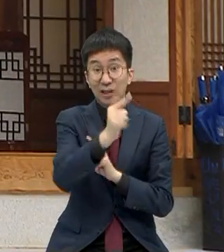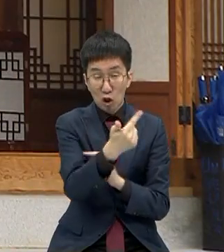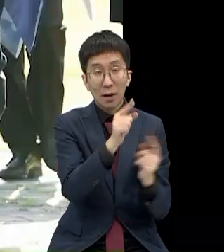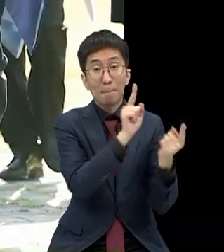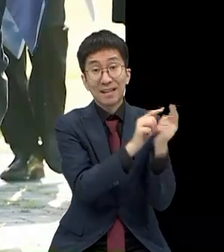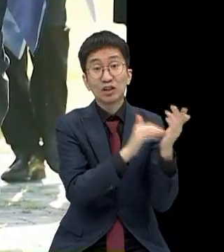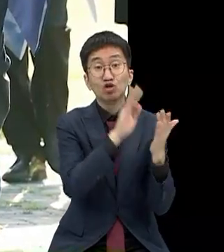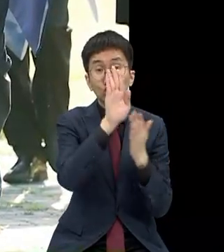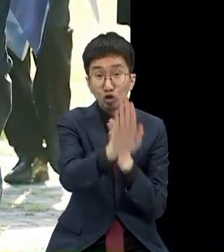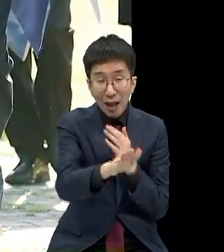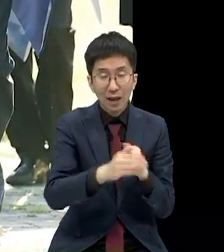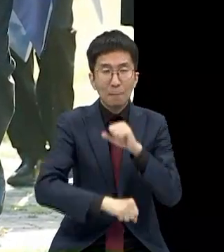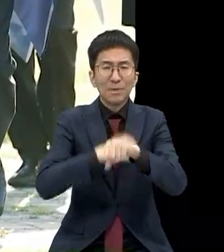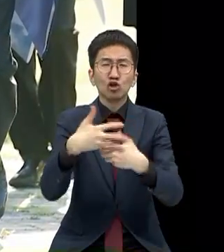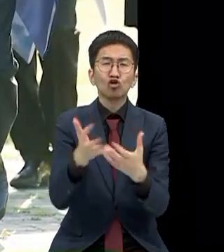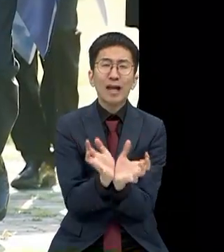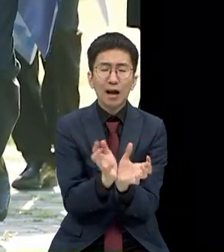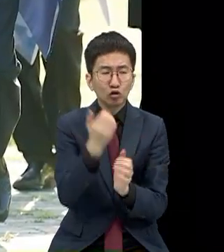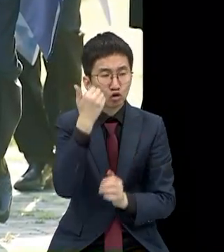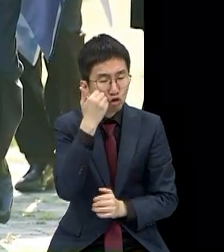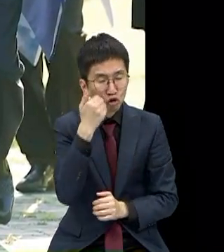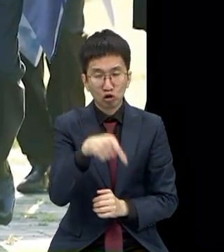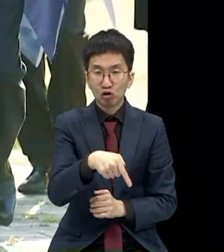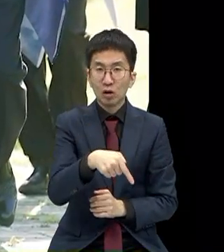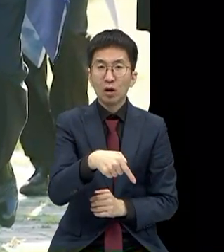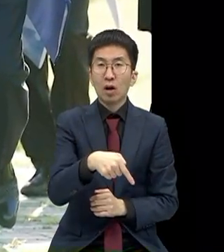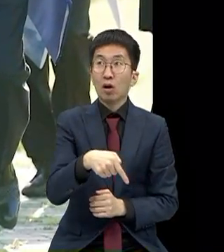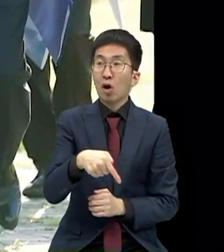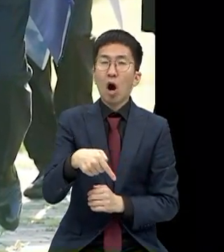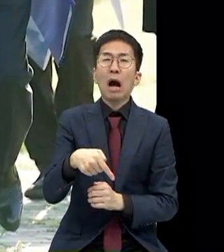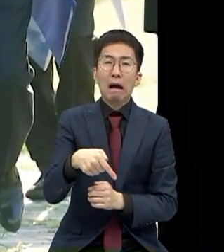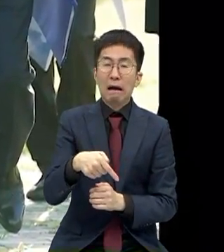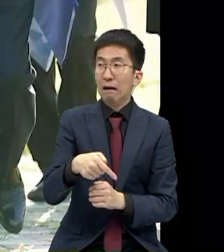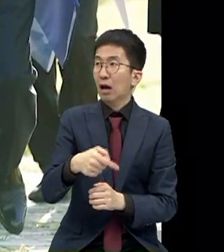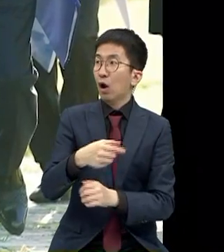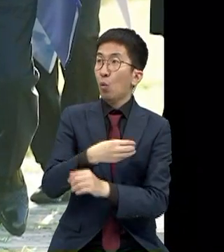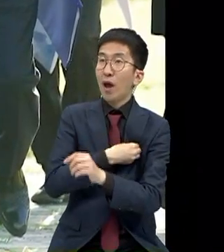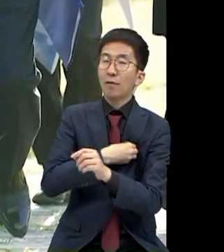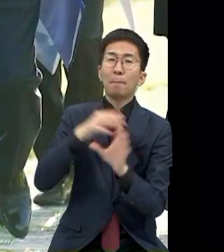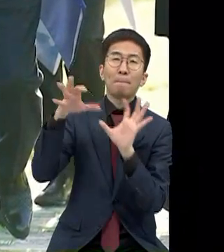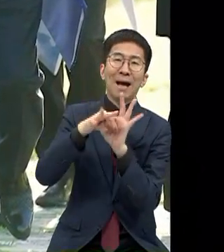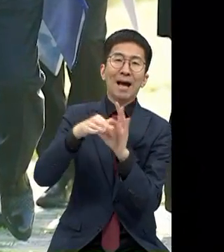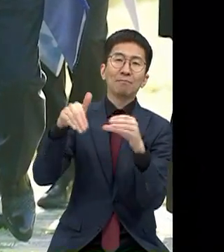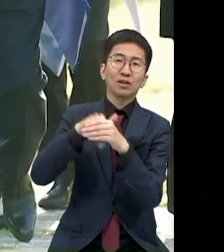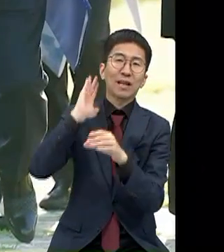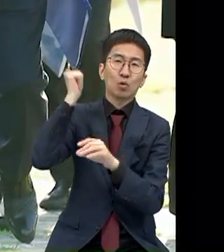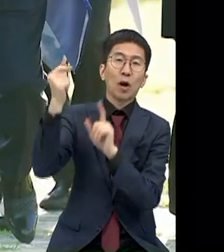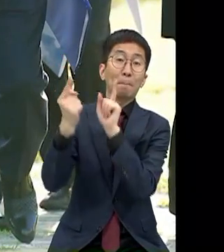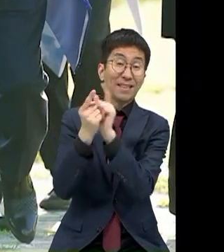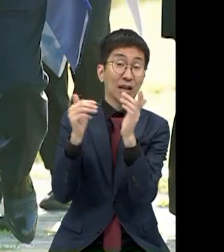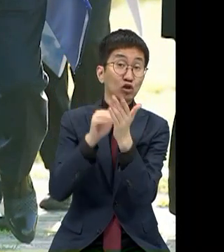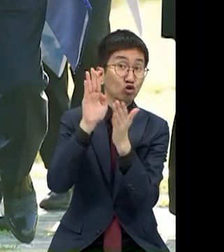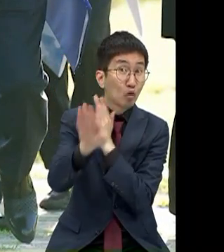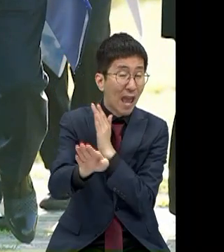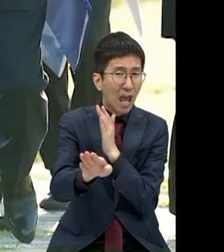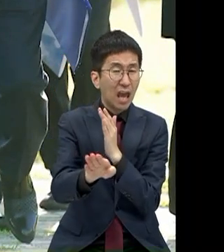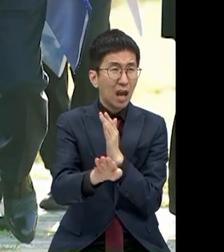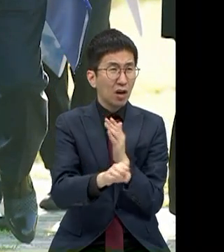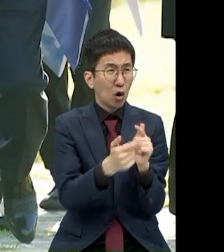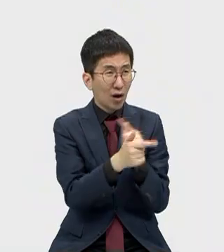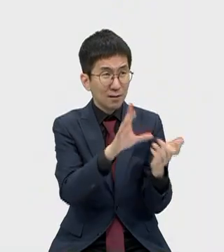이후 민주당 당적을 가진 대통령과의 만남을 통해 경선 후유증을 떨쳐내고 원팀 메시지를 내보이려는